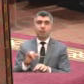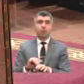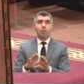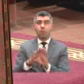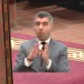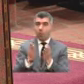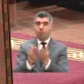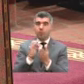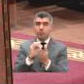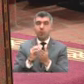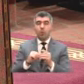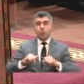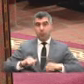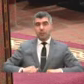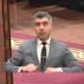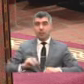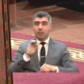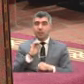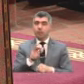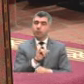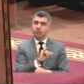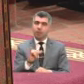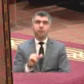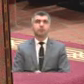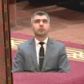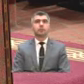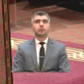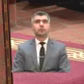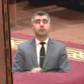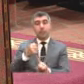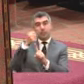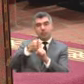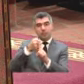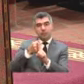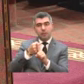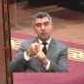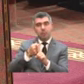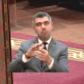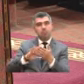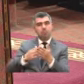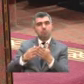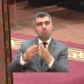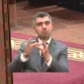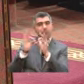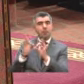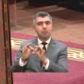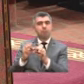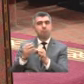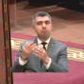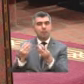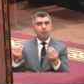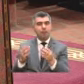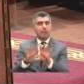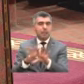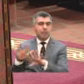يمكن التسيير ديالو على الصعيد المركزي، ولهذا حنا اشتغلنا على واحد العدد ديال التدابير، أولا